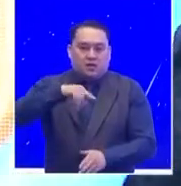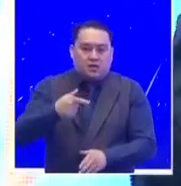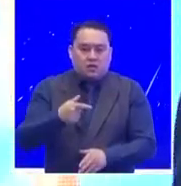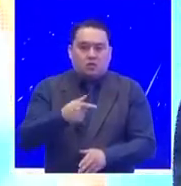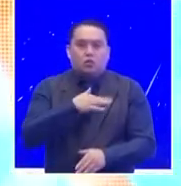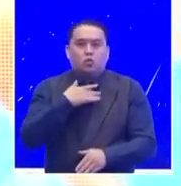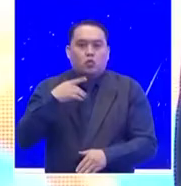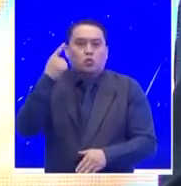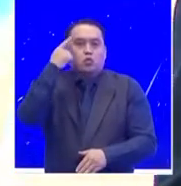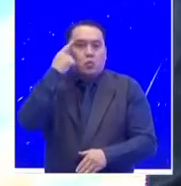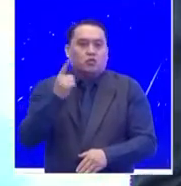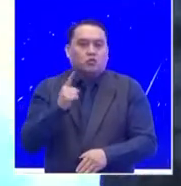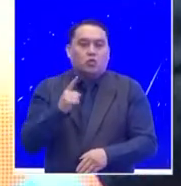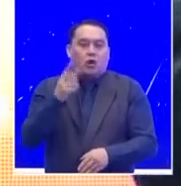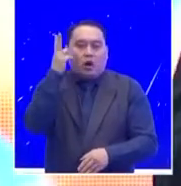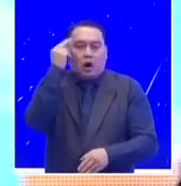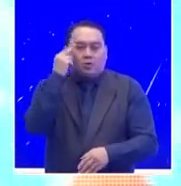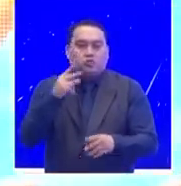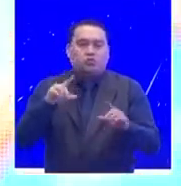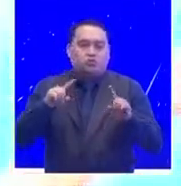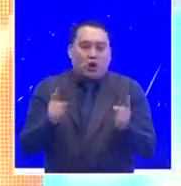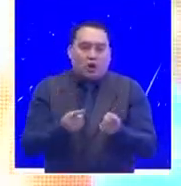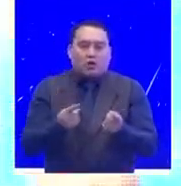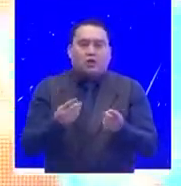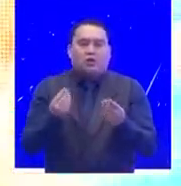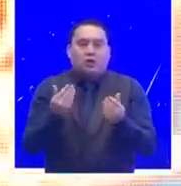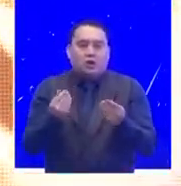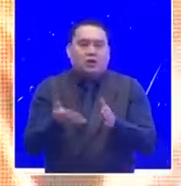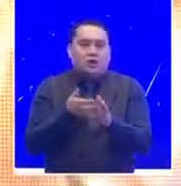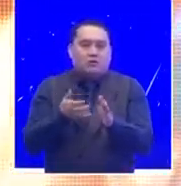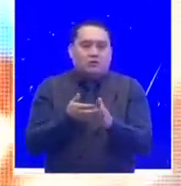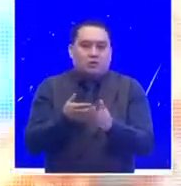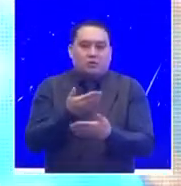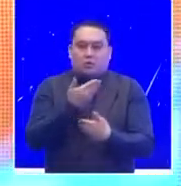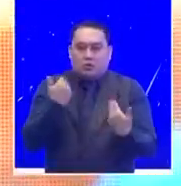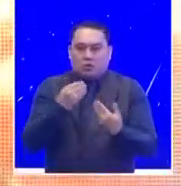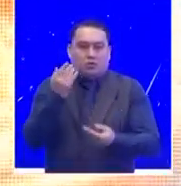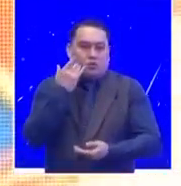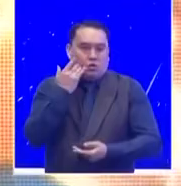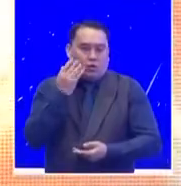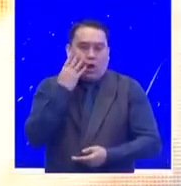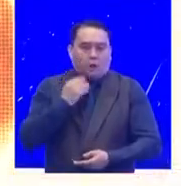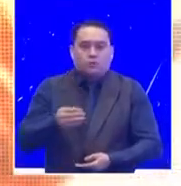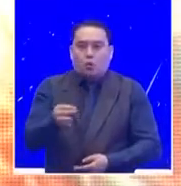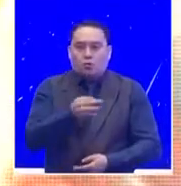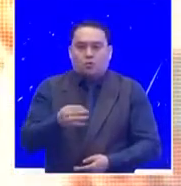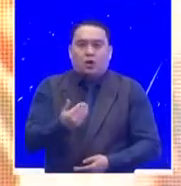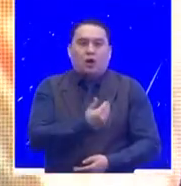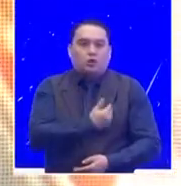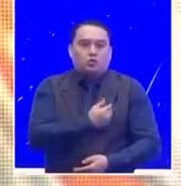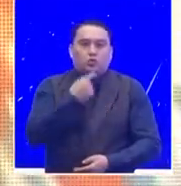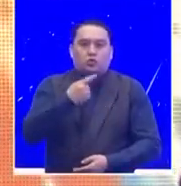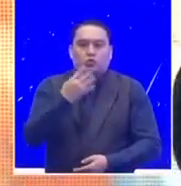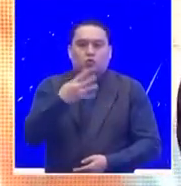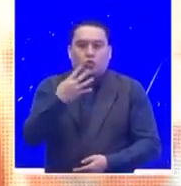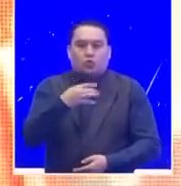думают, вот их количество уменьшилось и деньги не хватает. Ничего подобного. Вот на примере Алматинской области я хочу сказать. Было